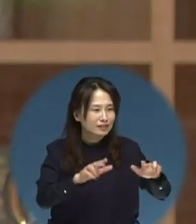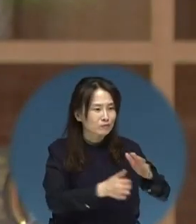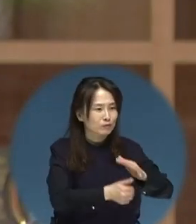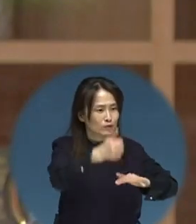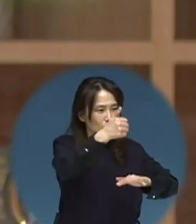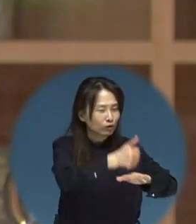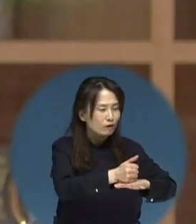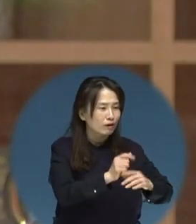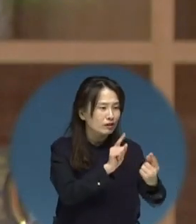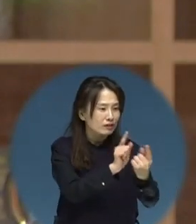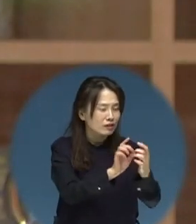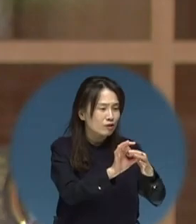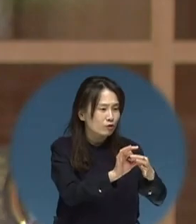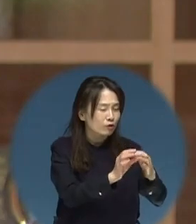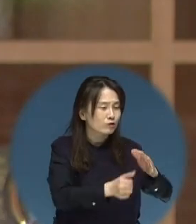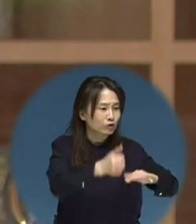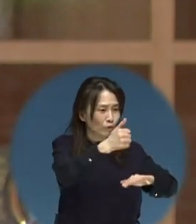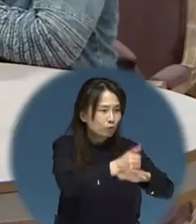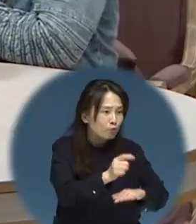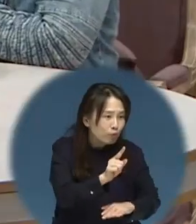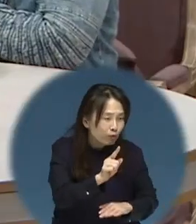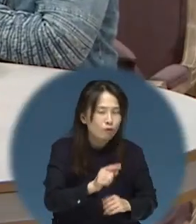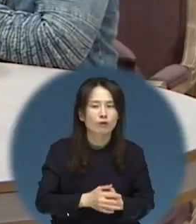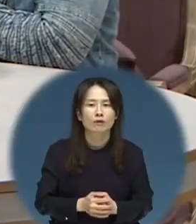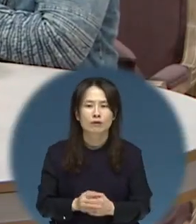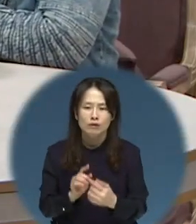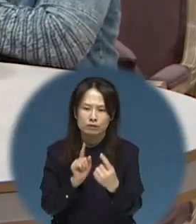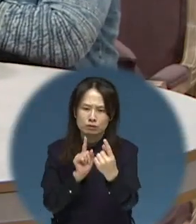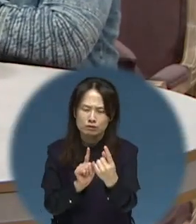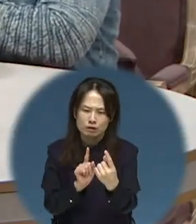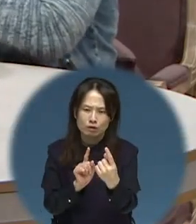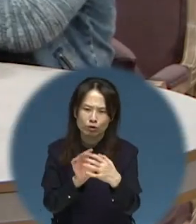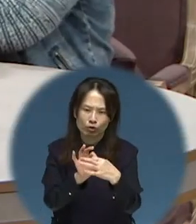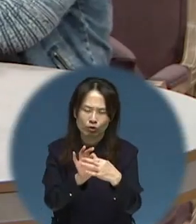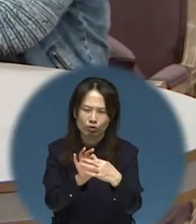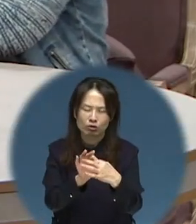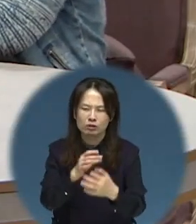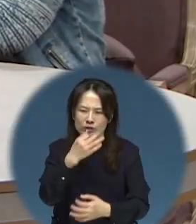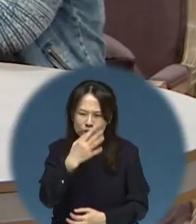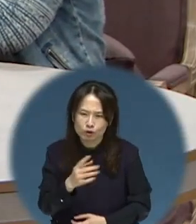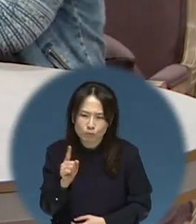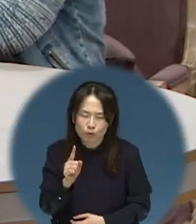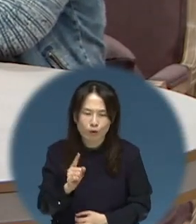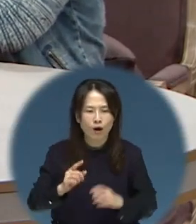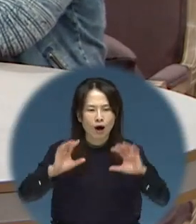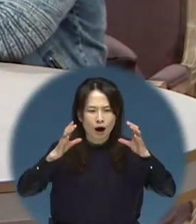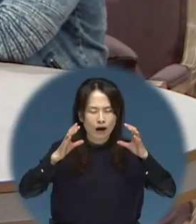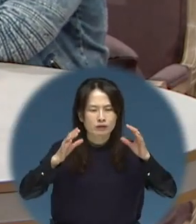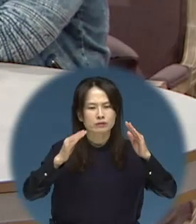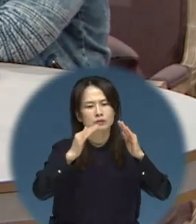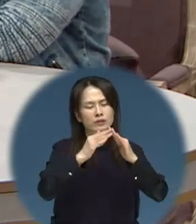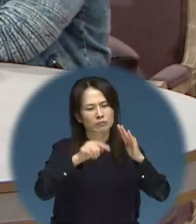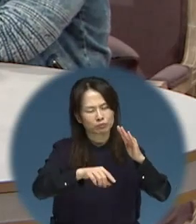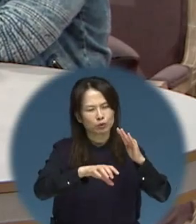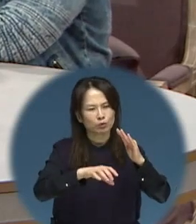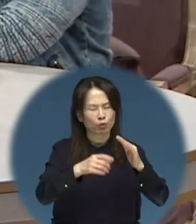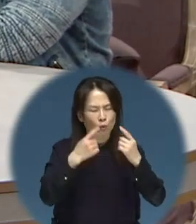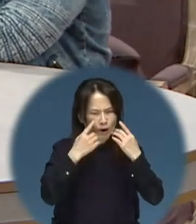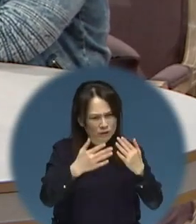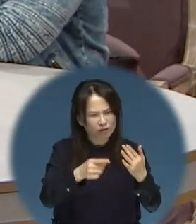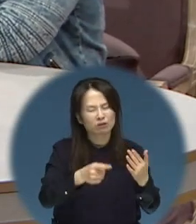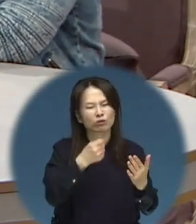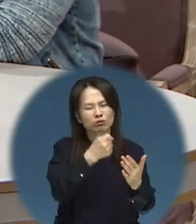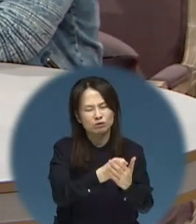있습니까? 1대1. 1대1 결혼은 지금 1대1 결혼도 참 힘든 부분들이 아이들의 주거가 확실해야 되고 생활이 안정이 돼야